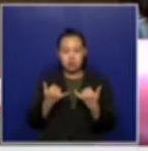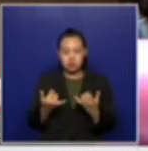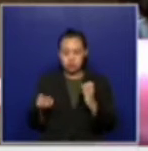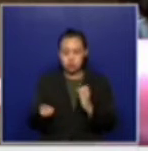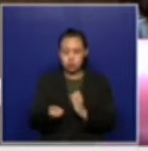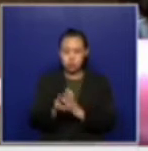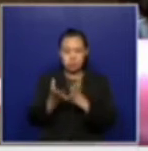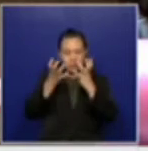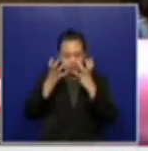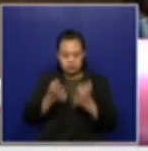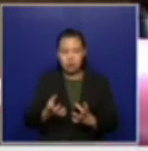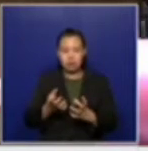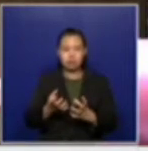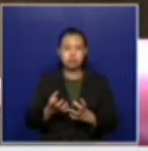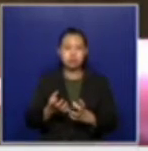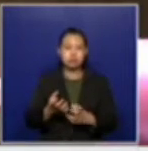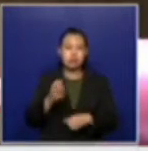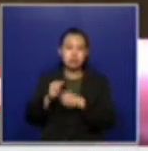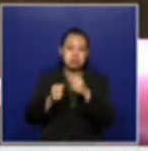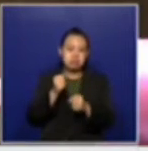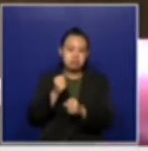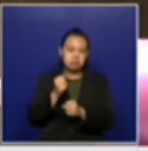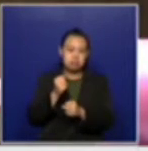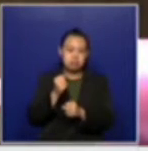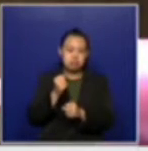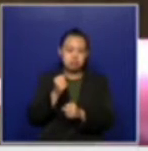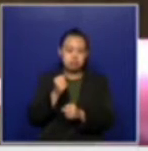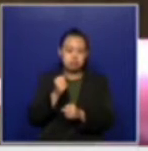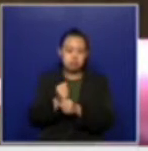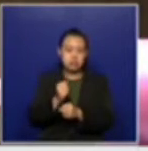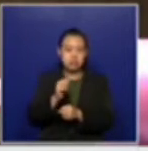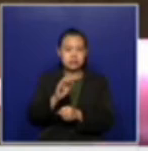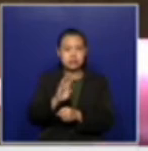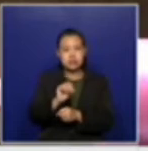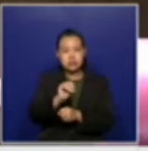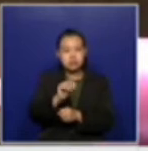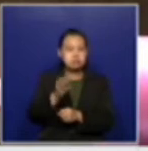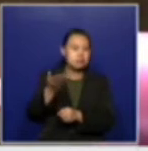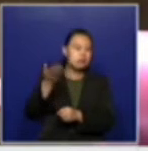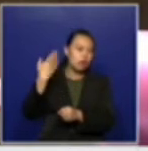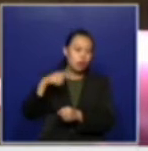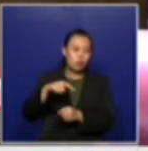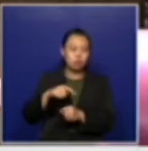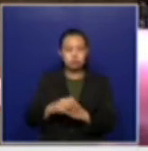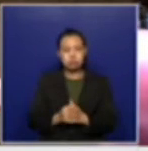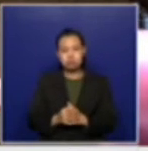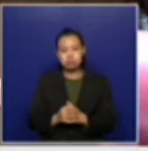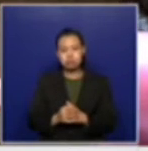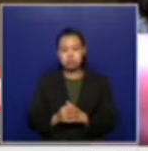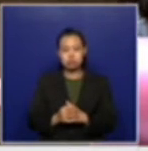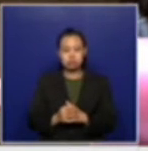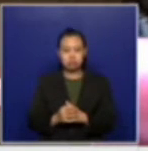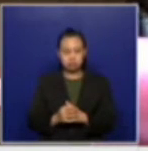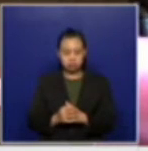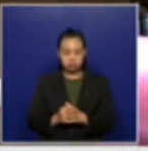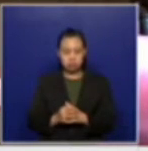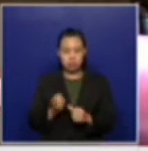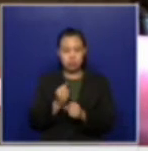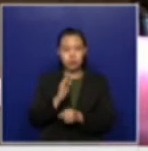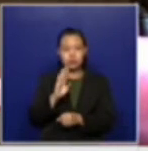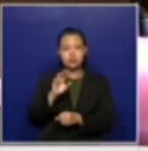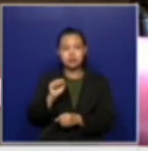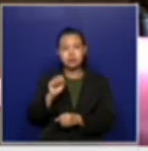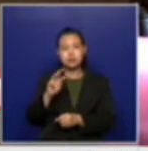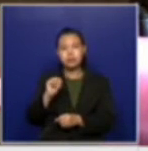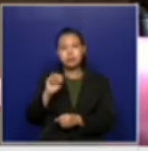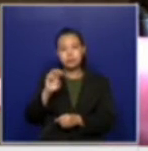ตัวครับดังนั้นธุรกิจ SME จำเป็นอย่างยิ่งที่จะต้องเสริมสภาพคล่องเพื่อหล่อเลี้ยงให้ธุรกิจตน